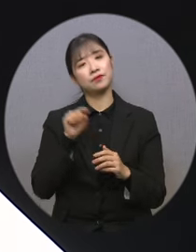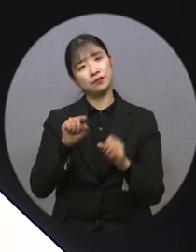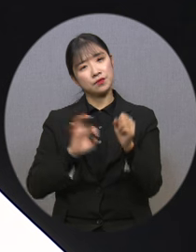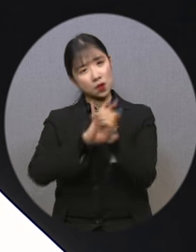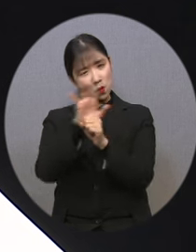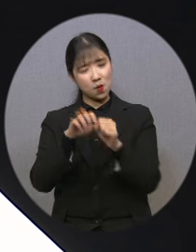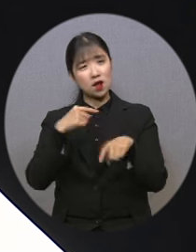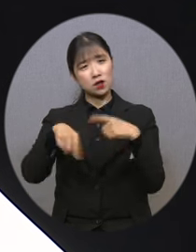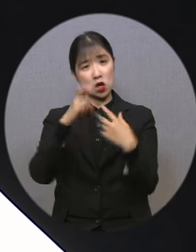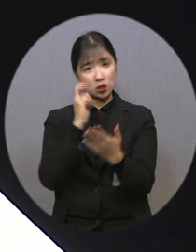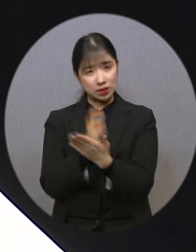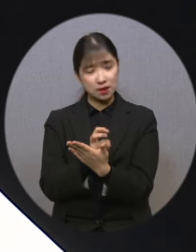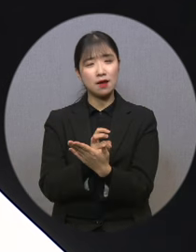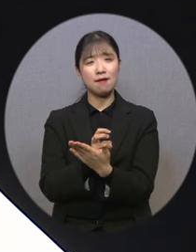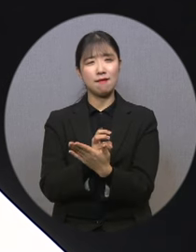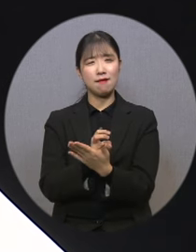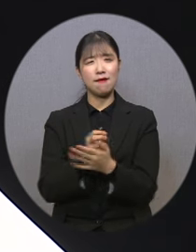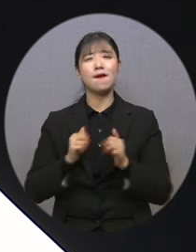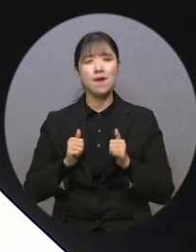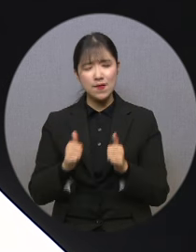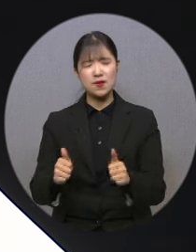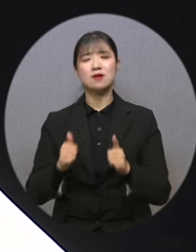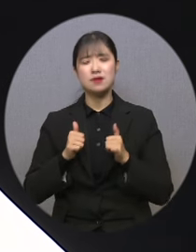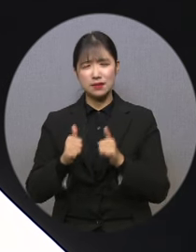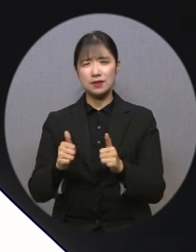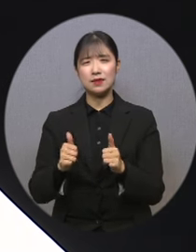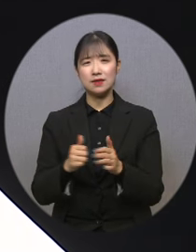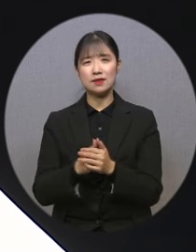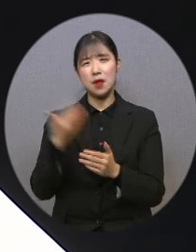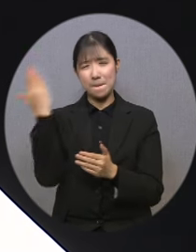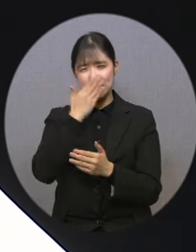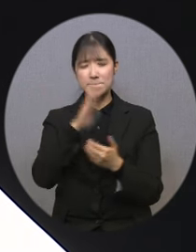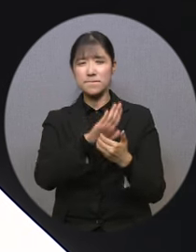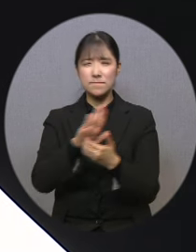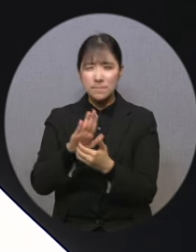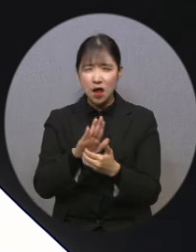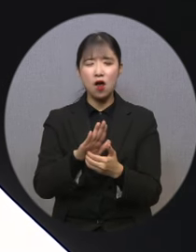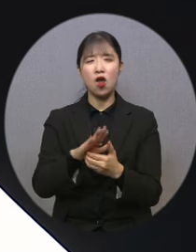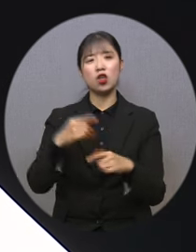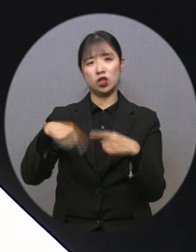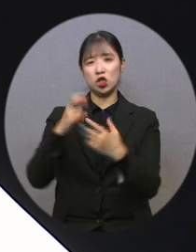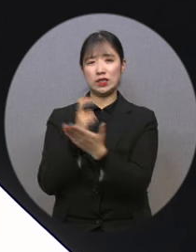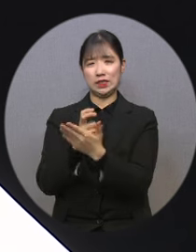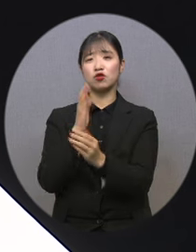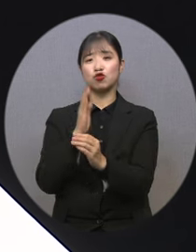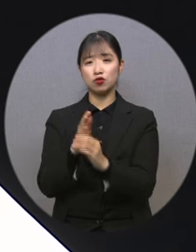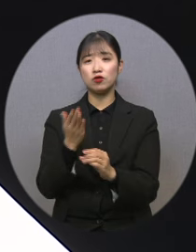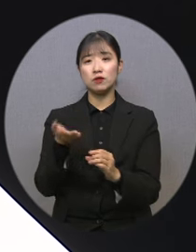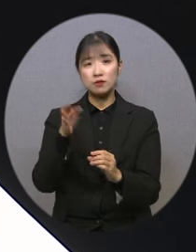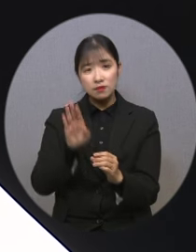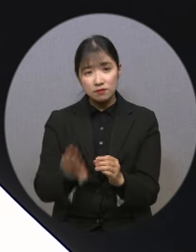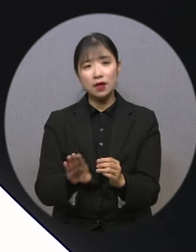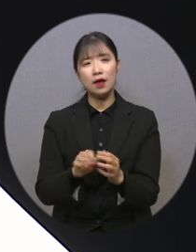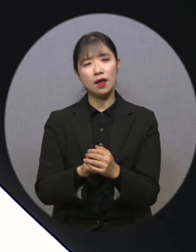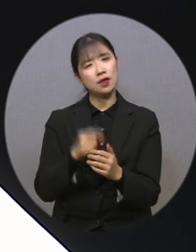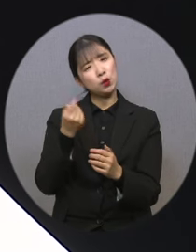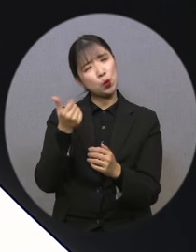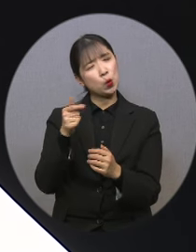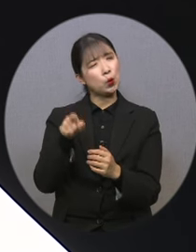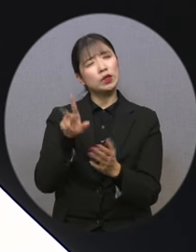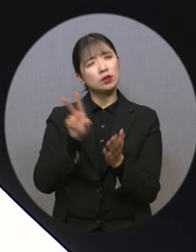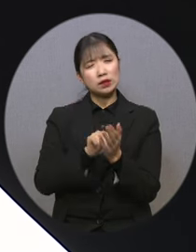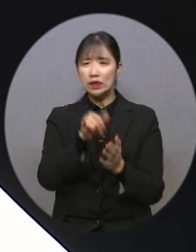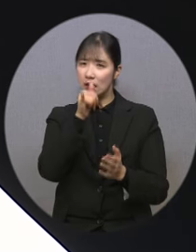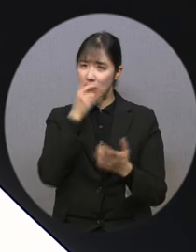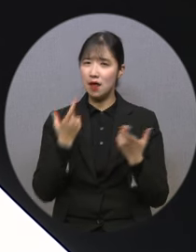정책이 에 물론 열심히 방 역정 3건 하고 있지 만은 그래도 뭔가가 잘못된 것